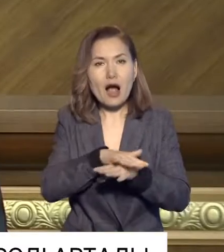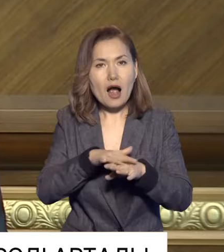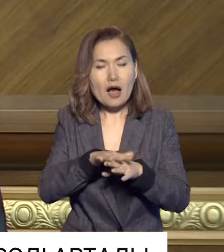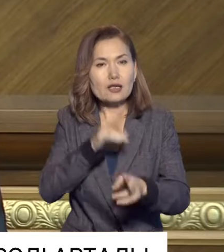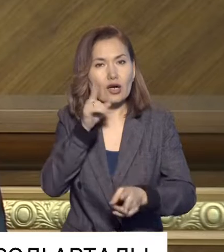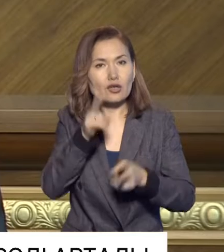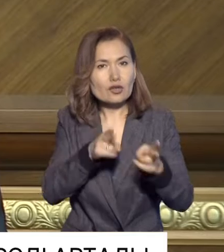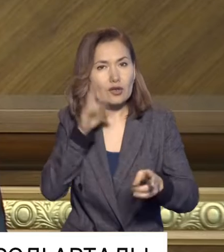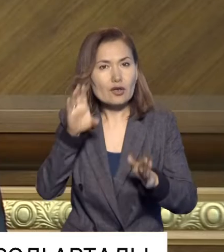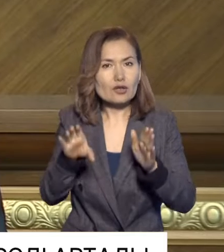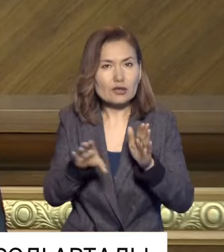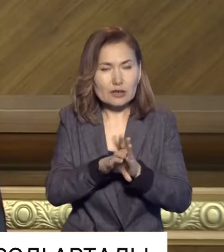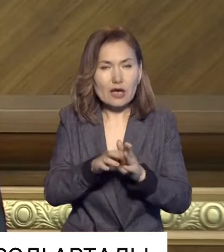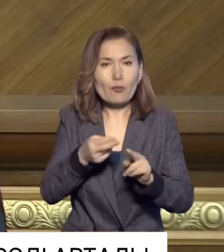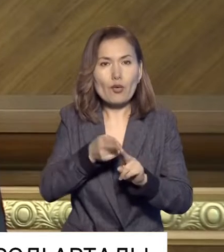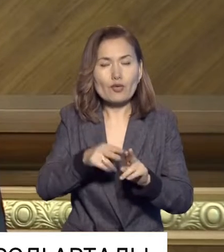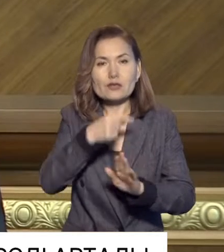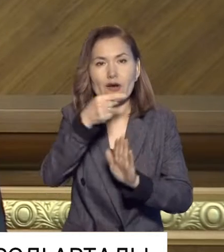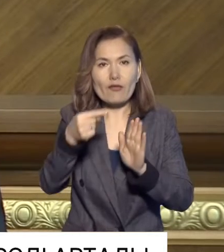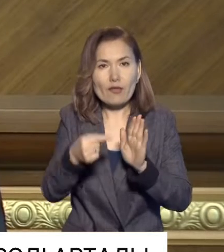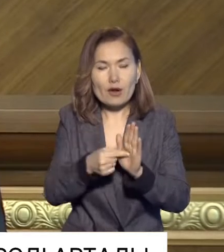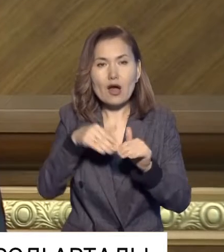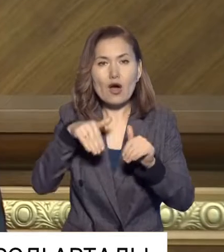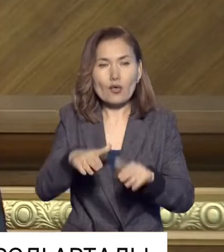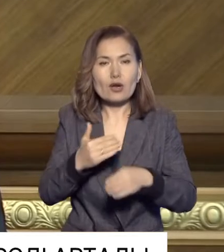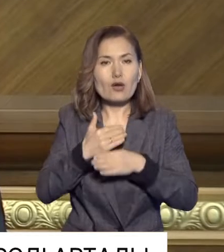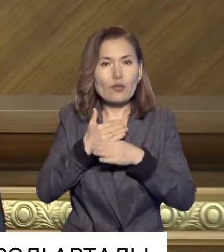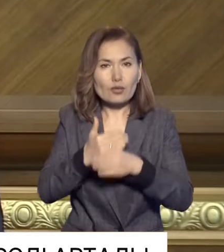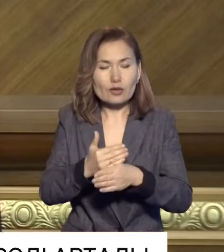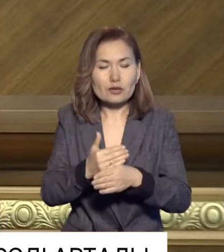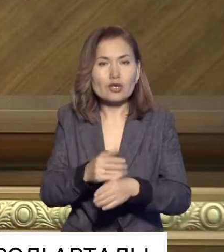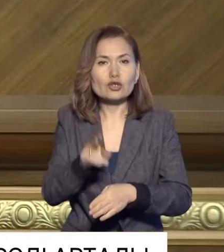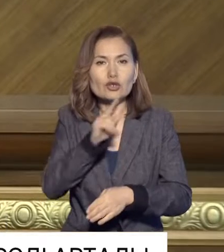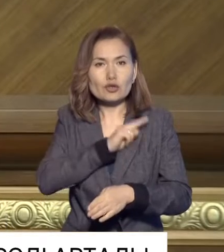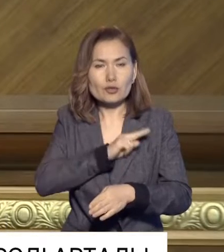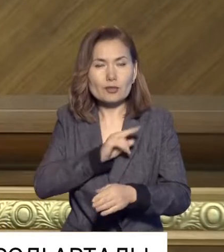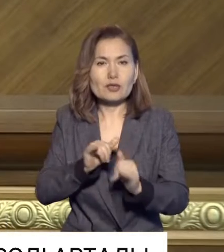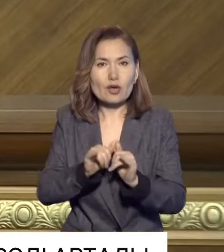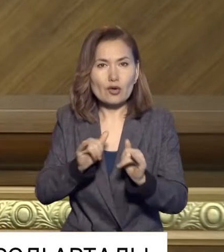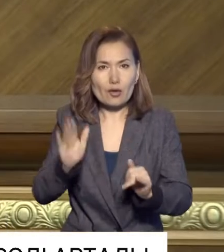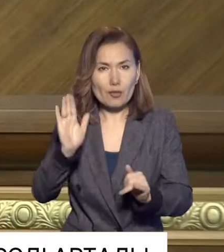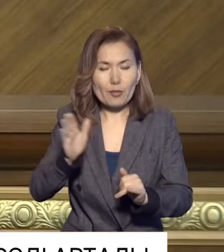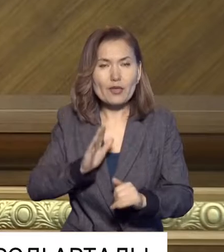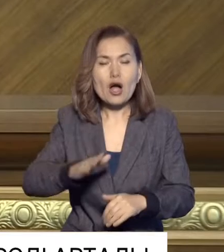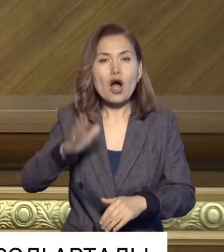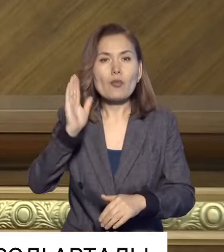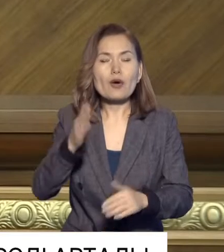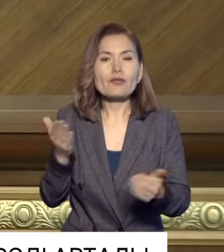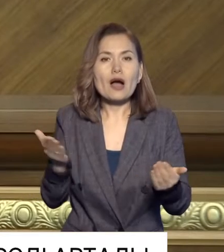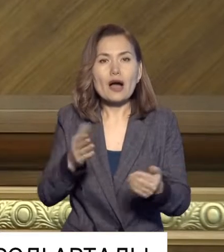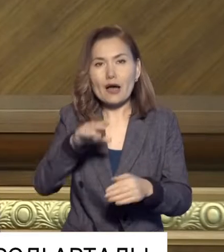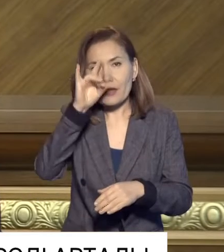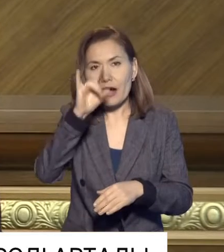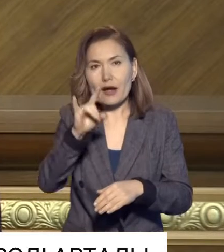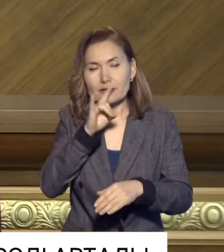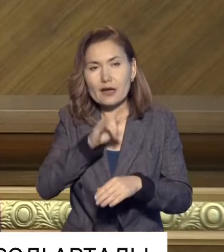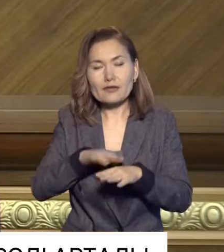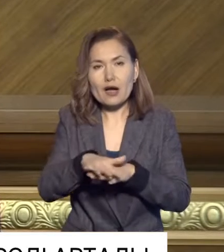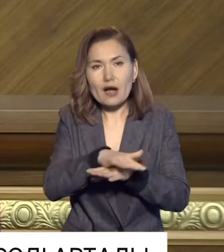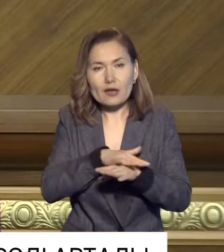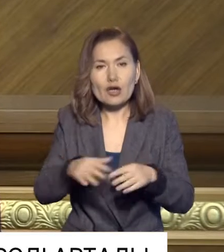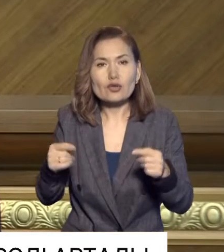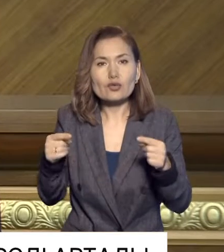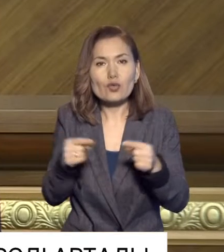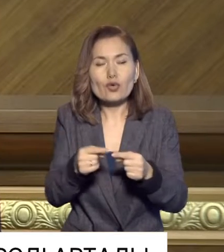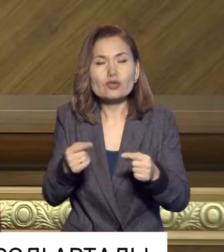мемлекет тұжырымдамасын табысты жүзеге асыруға жол ашады. Біз болашақта қандай ел болатынымызды нақты